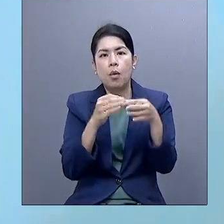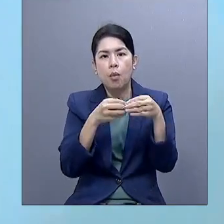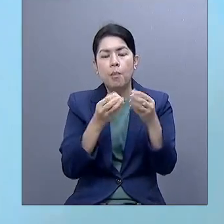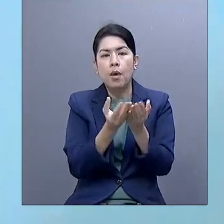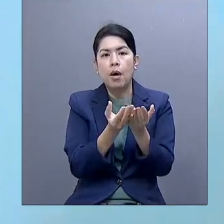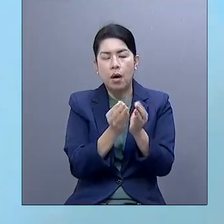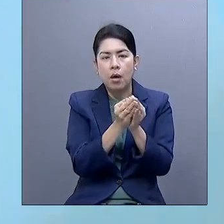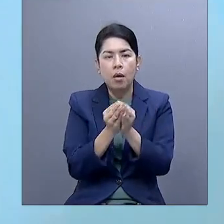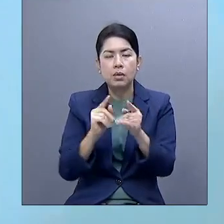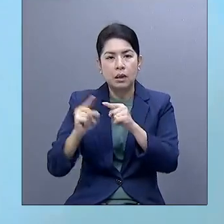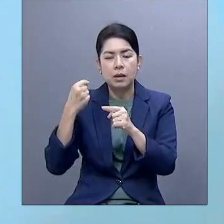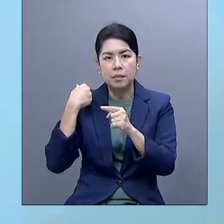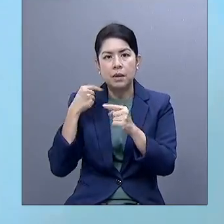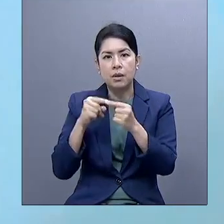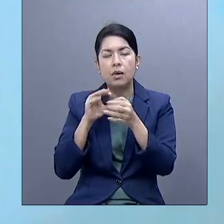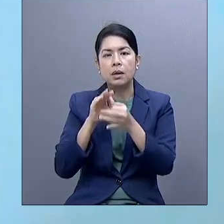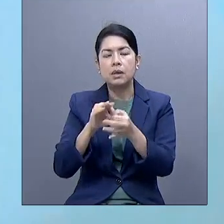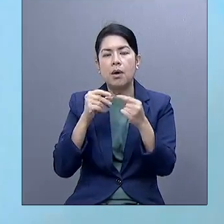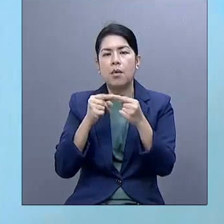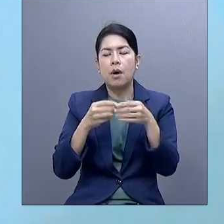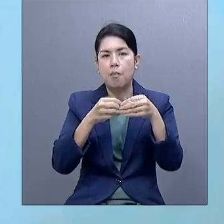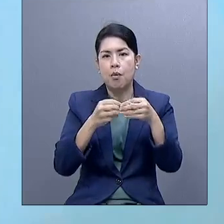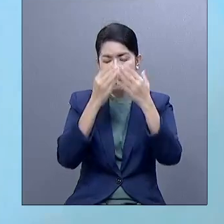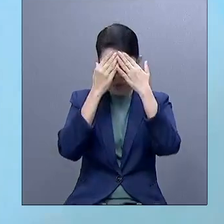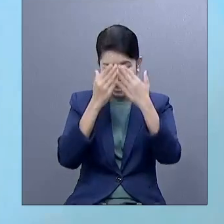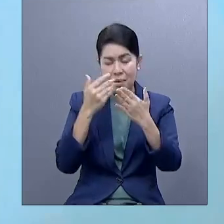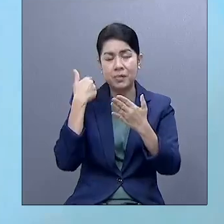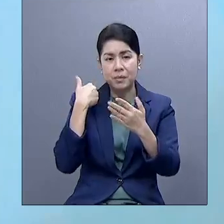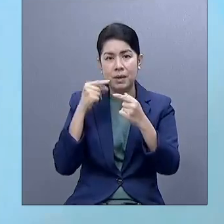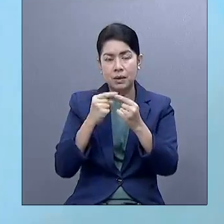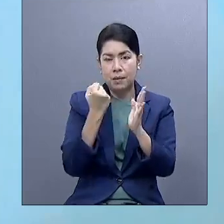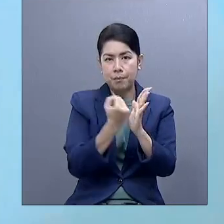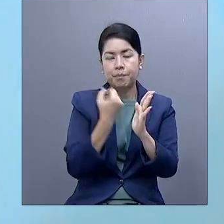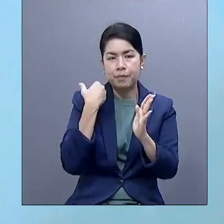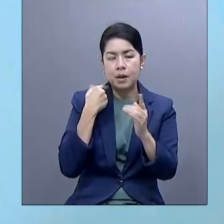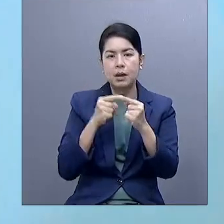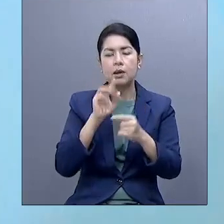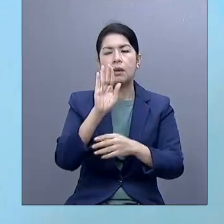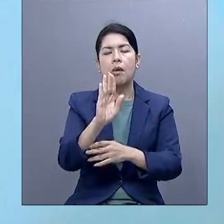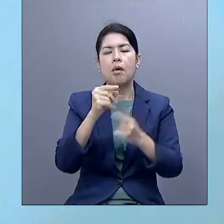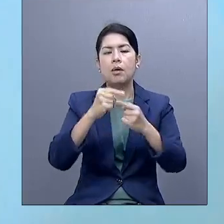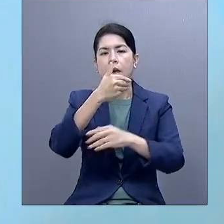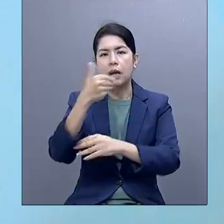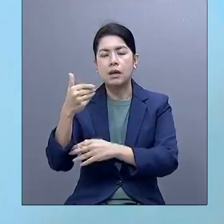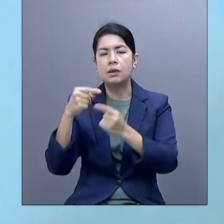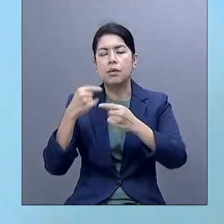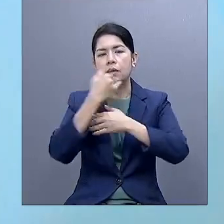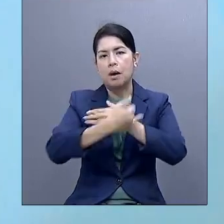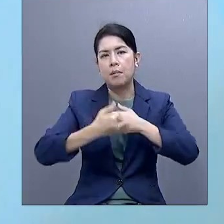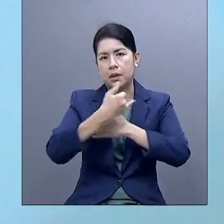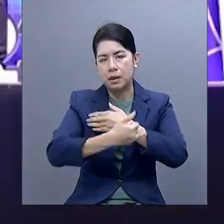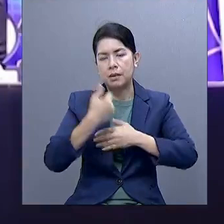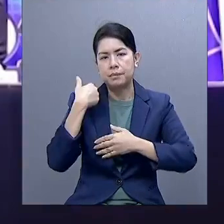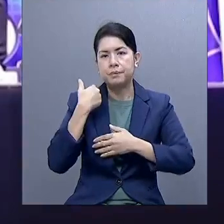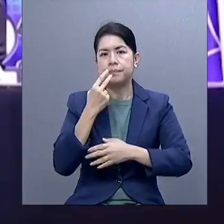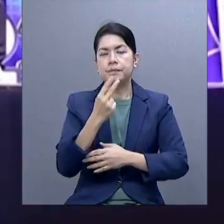ดับธุรกิจสินค้าและบริการฮาลาลของไทยนั้นได้รับการยอมรับในระดับนานาชาติและเพิ่มขีดความสามารถในการแข่งขันอีกด้วยค่ะ